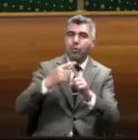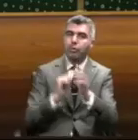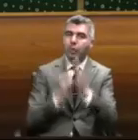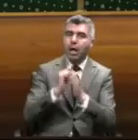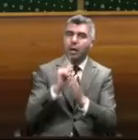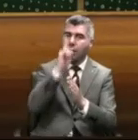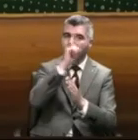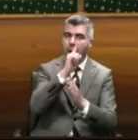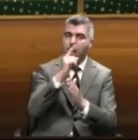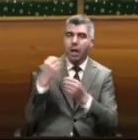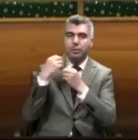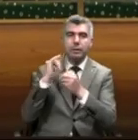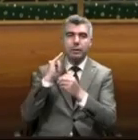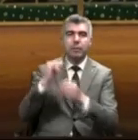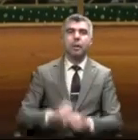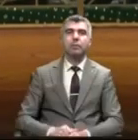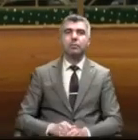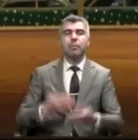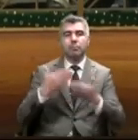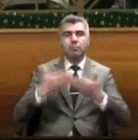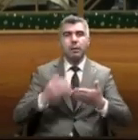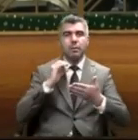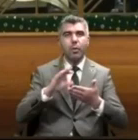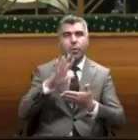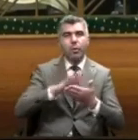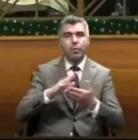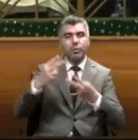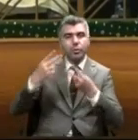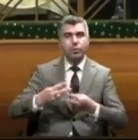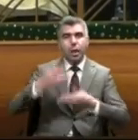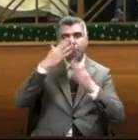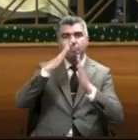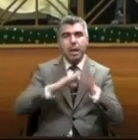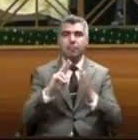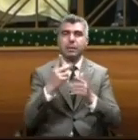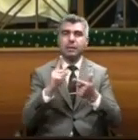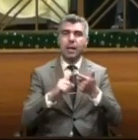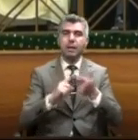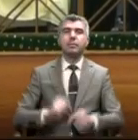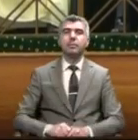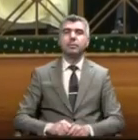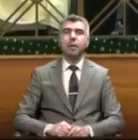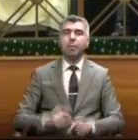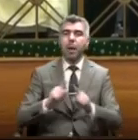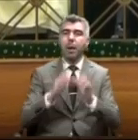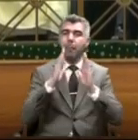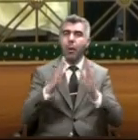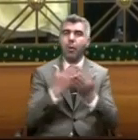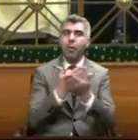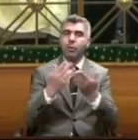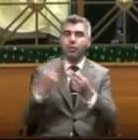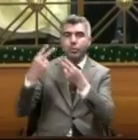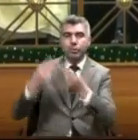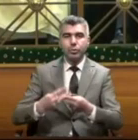والتوفيق في اداء مهامكم فمرحبا بكم مره اخرى في بلدكم الثاني المغرب وهنيئا لكم بالحضور معنا